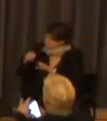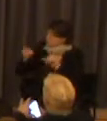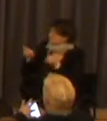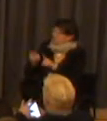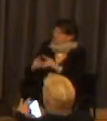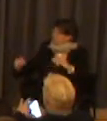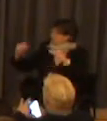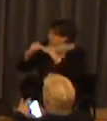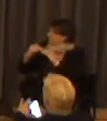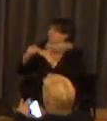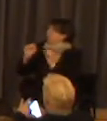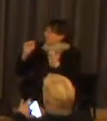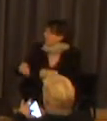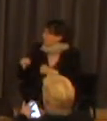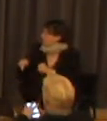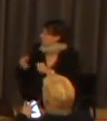i formació.